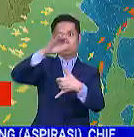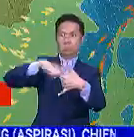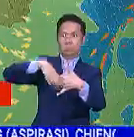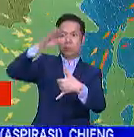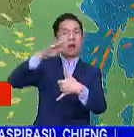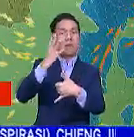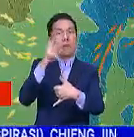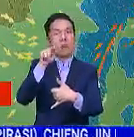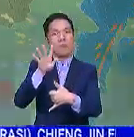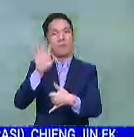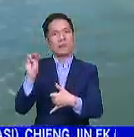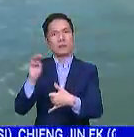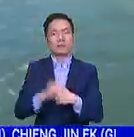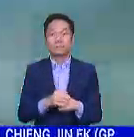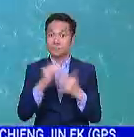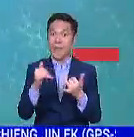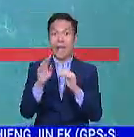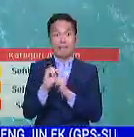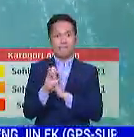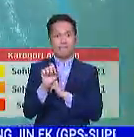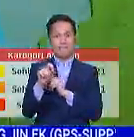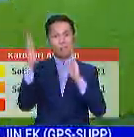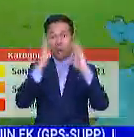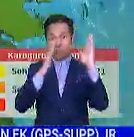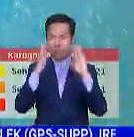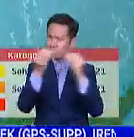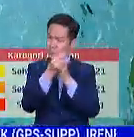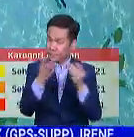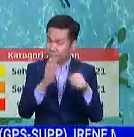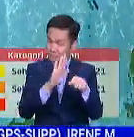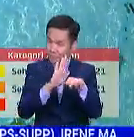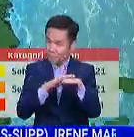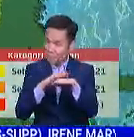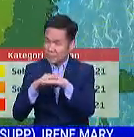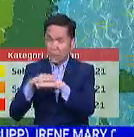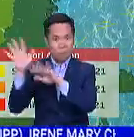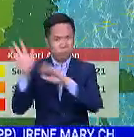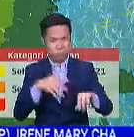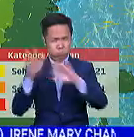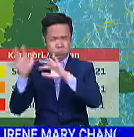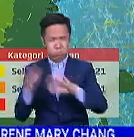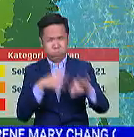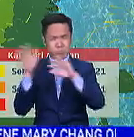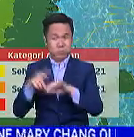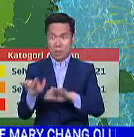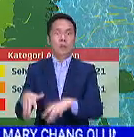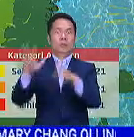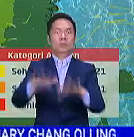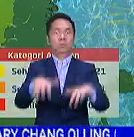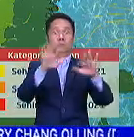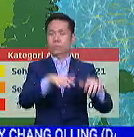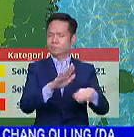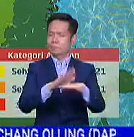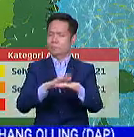4.5 m oleh itu jabatan meteorologi Malaysia masih lagi mengekalkan amaran angin kencang dan juga laut bergelora